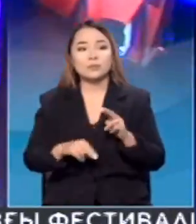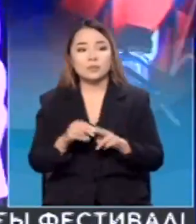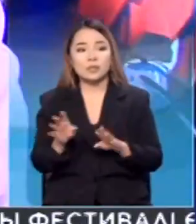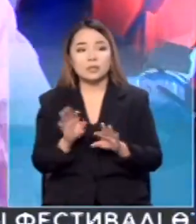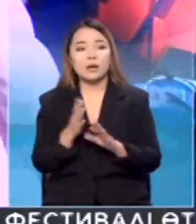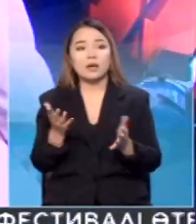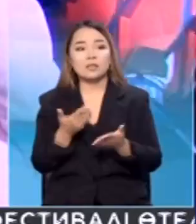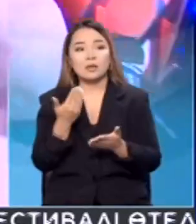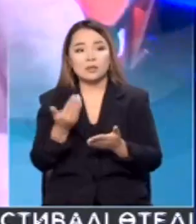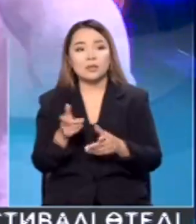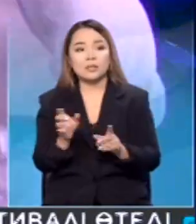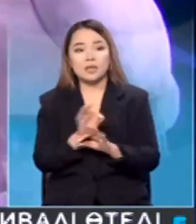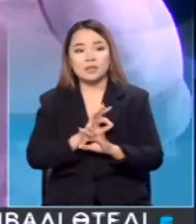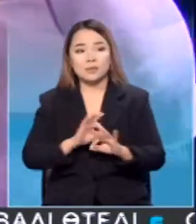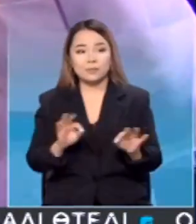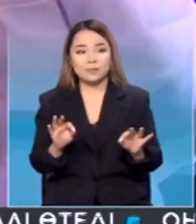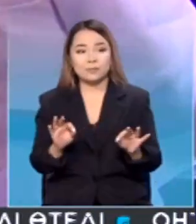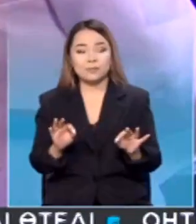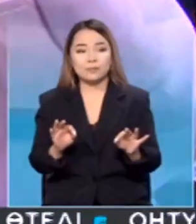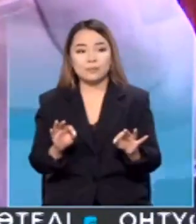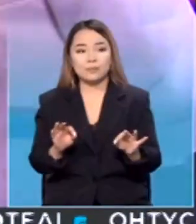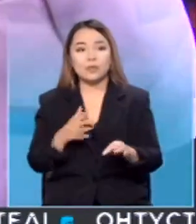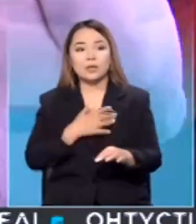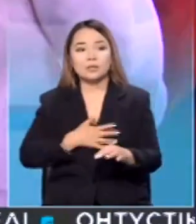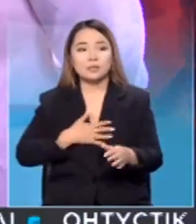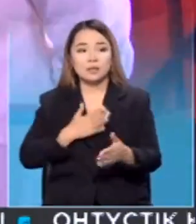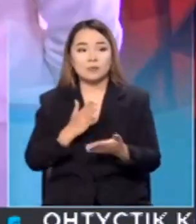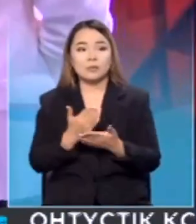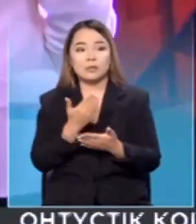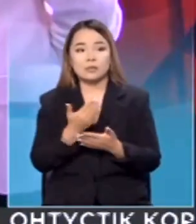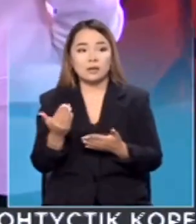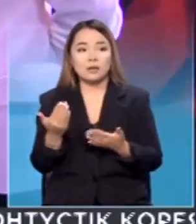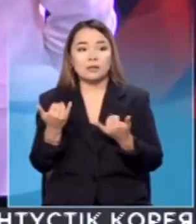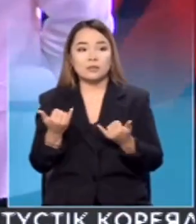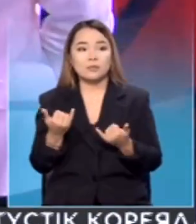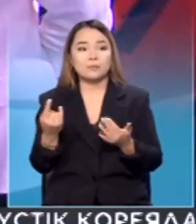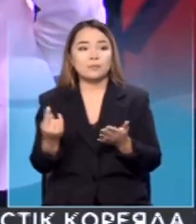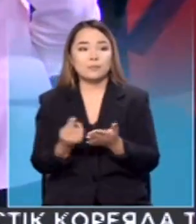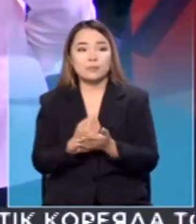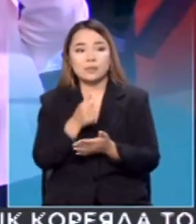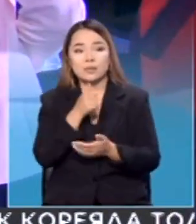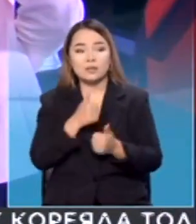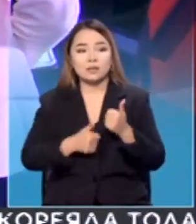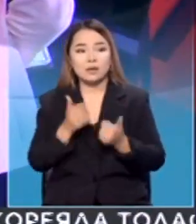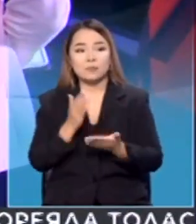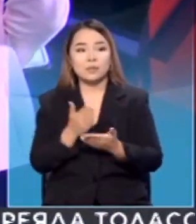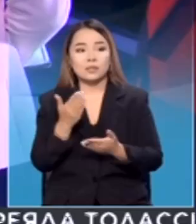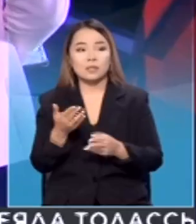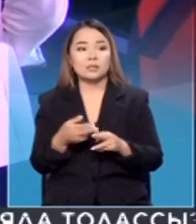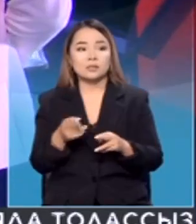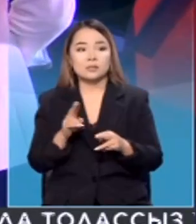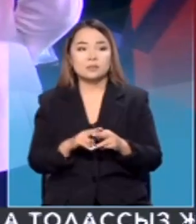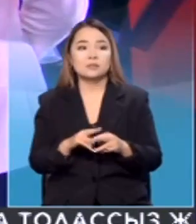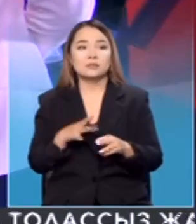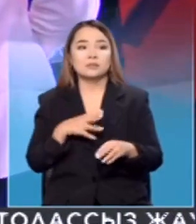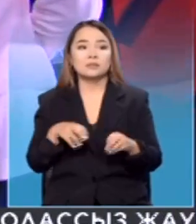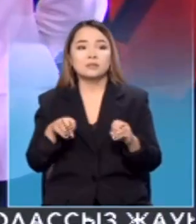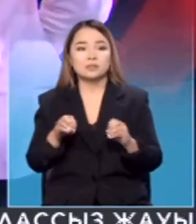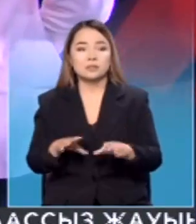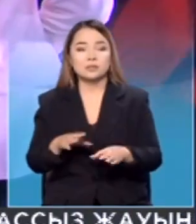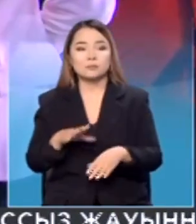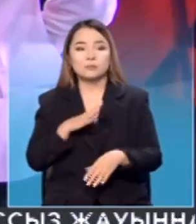Көңіл-күйлерің қалай? Көңіл-күй өте керемет. Керемет. Қобалжу бар ма енді? Не дегенмен бүгін ақтықсын ғой? Иә, бүгін соңғы шешуші